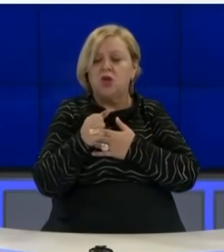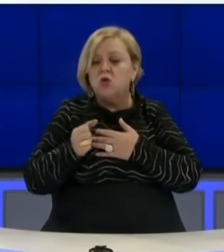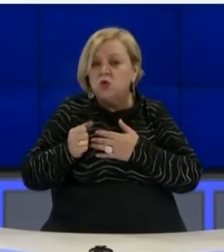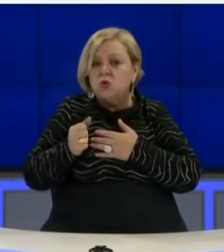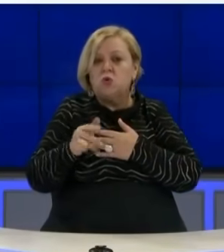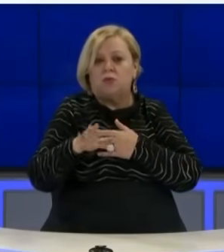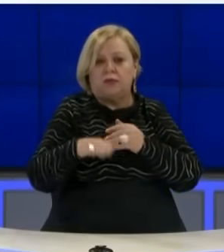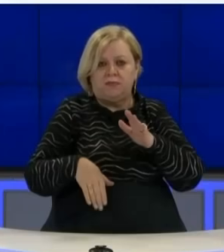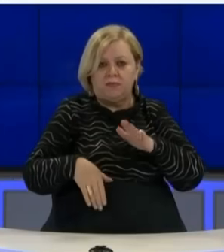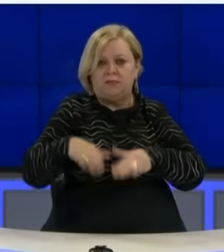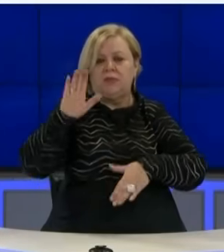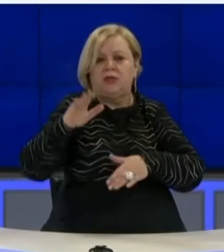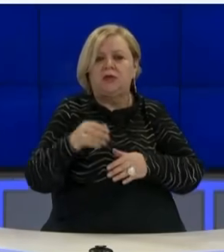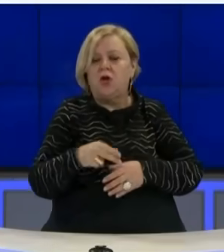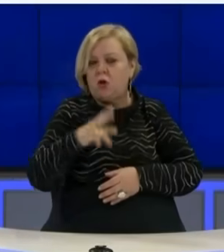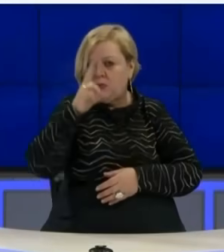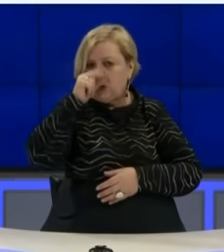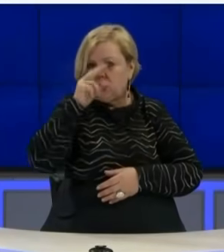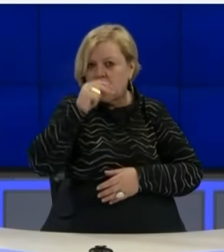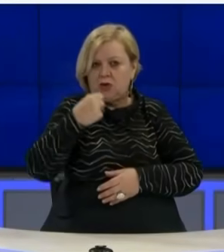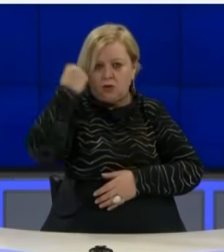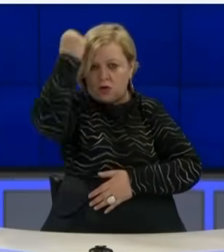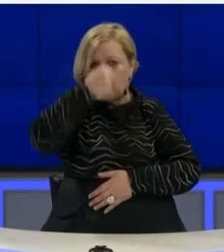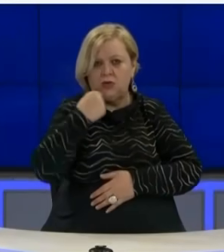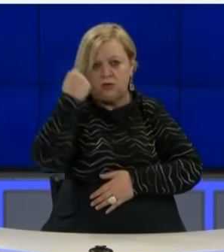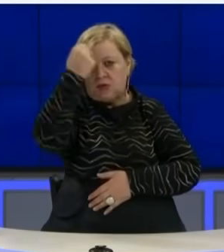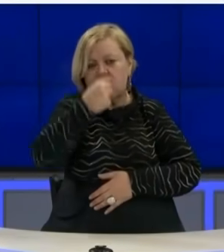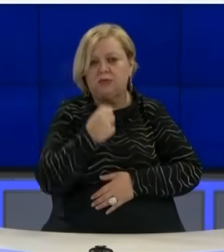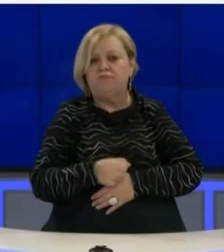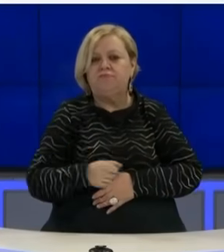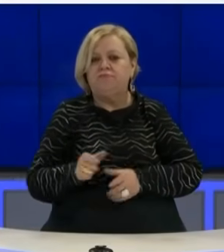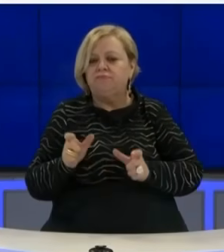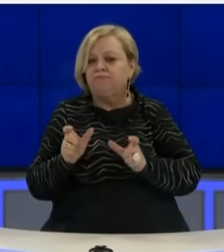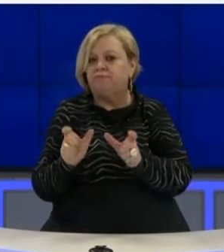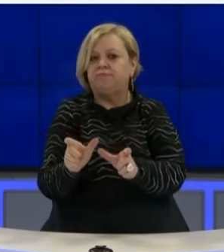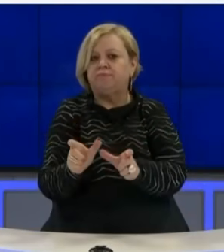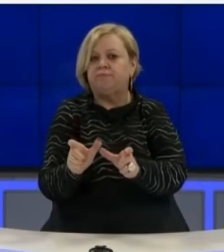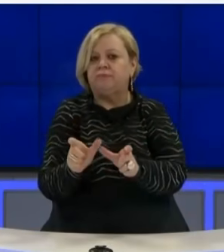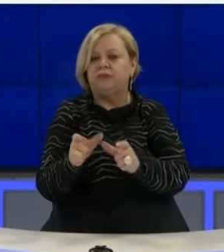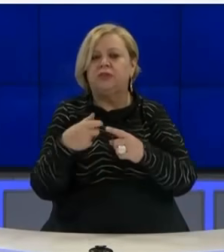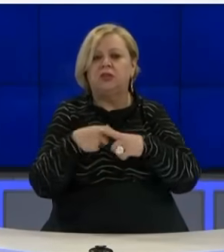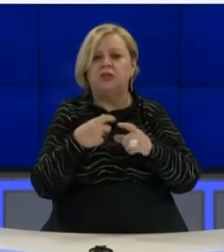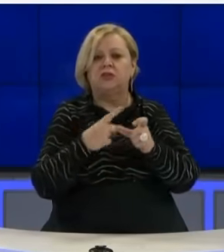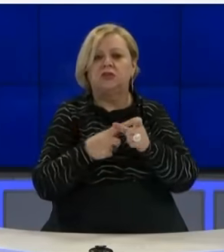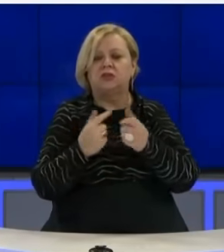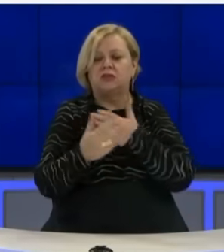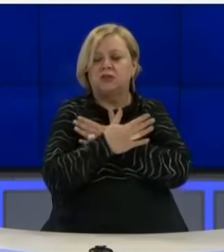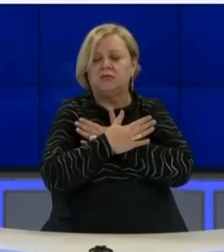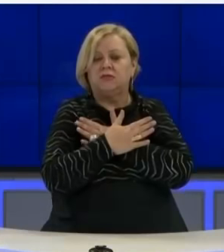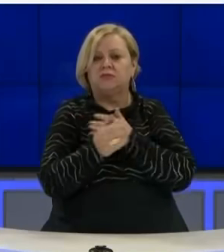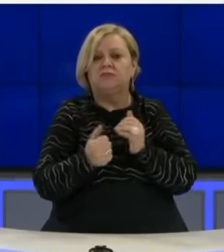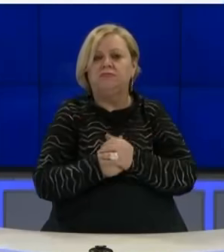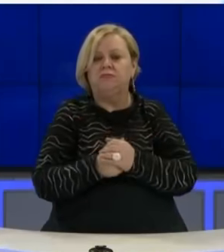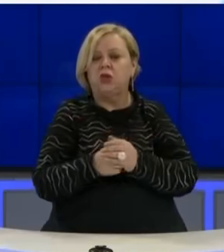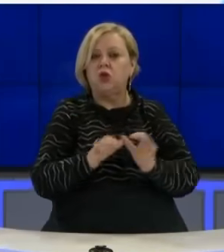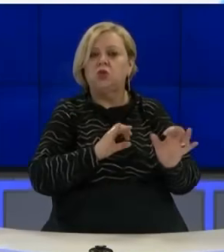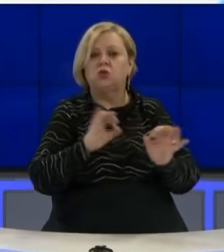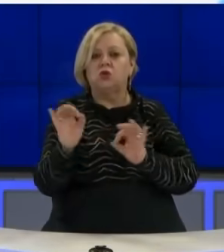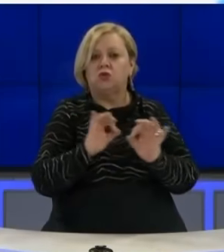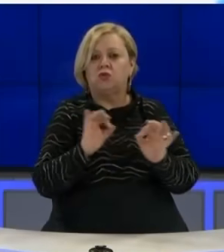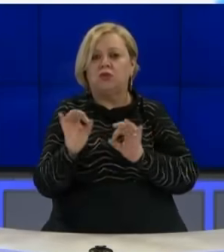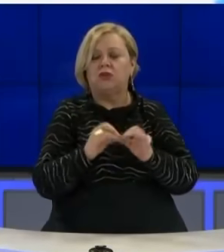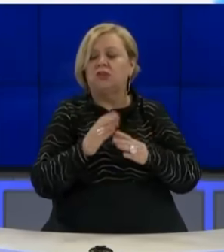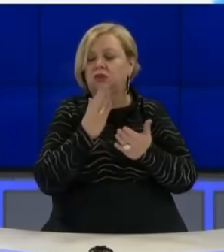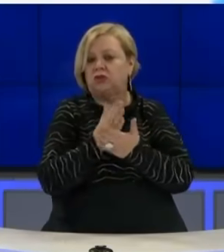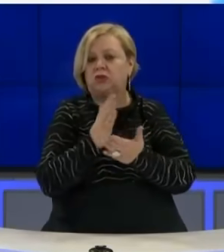të madh të policisë së Kosovës, të cilët e kishin rrethuar KQZ-n për të siguruar se